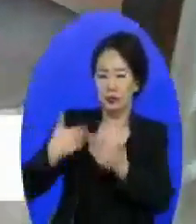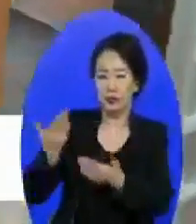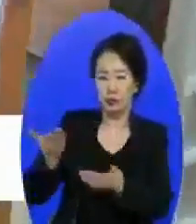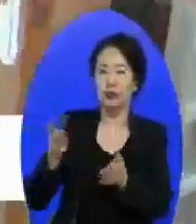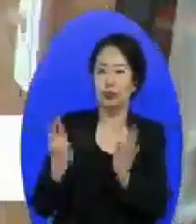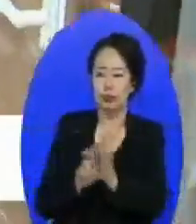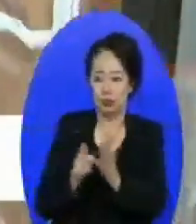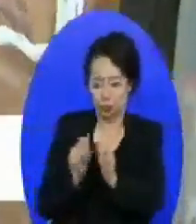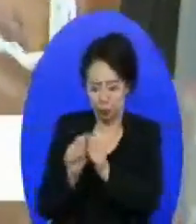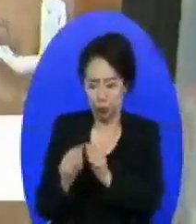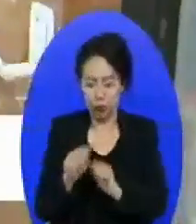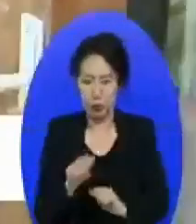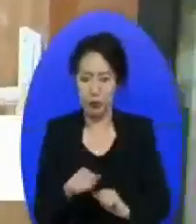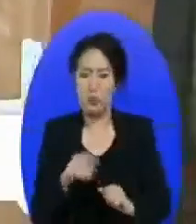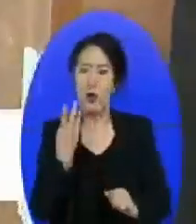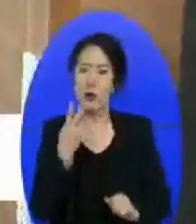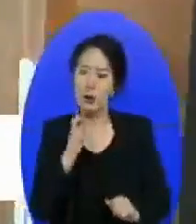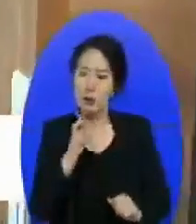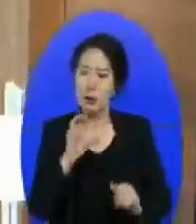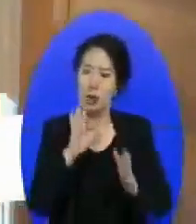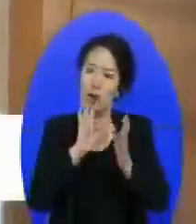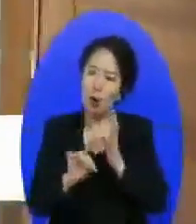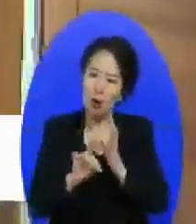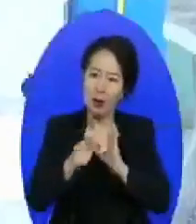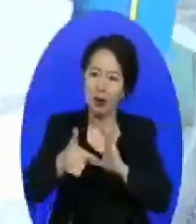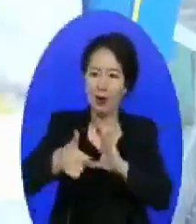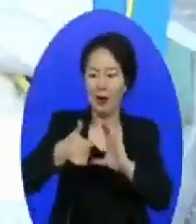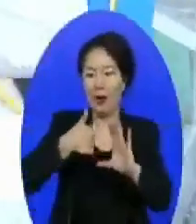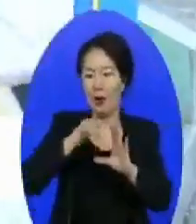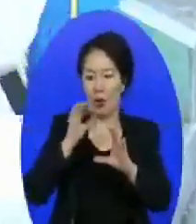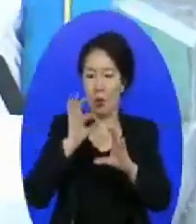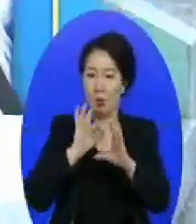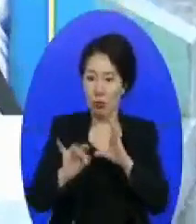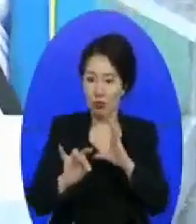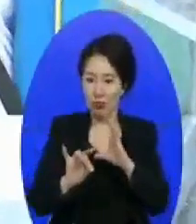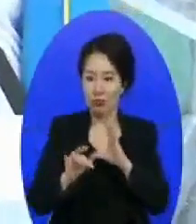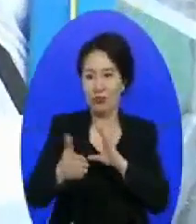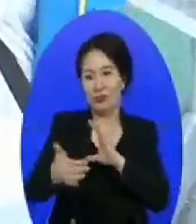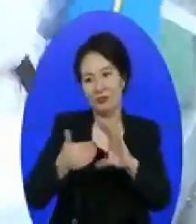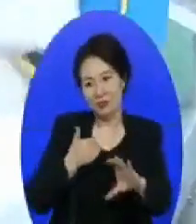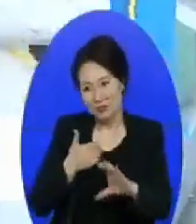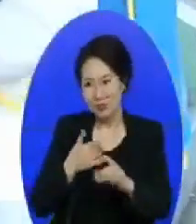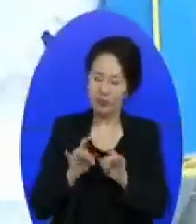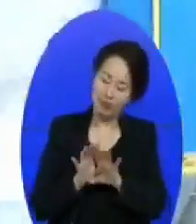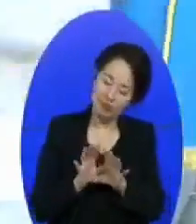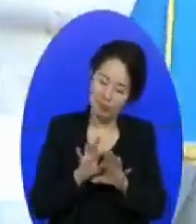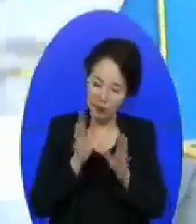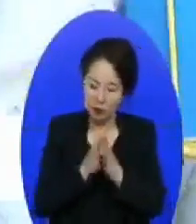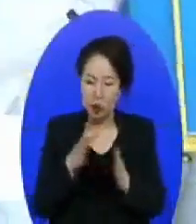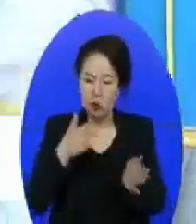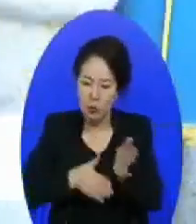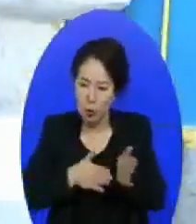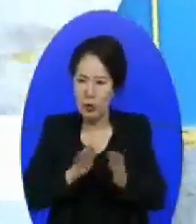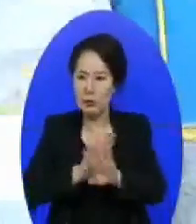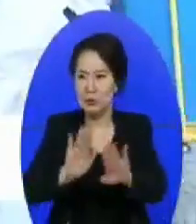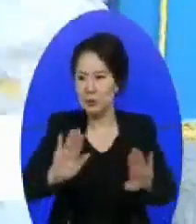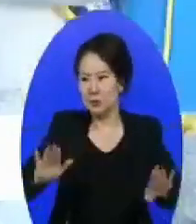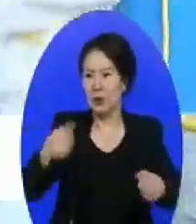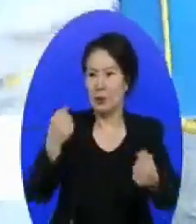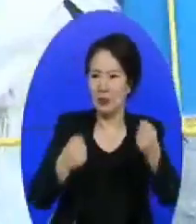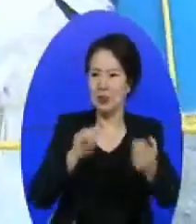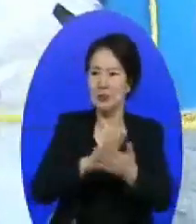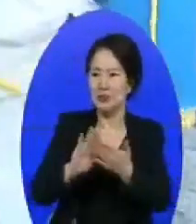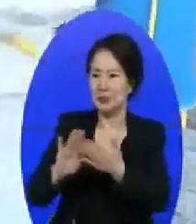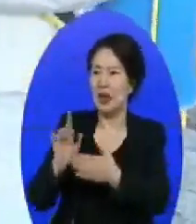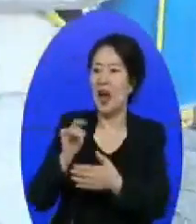а. Мөн нийслэлээс орох болон гарах хөдөлгөөний тээврийн хэрэгсэл болон иргэний агарын тээвэр төмөр замын хөдөлгөөнд мөн ариутгалын ажлыг давхар хийж байна.